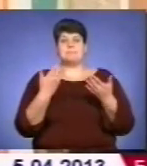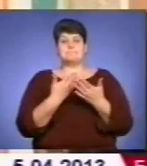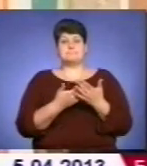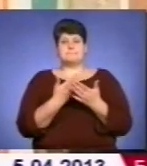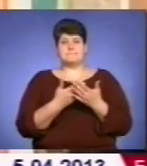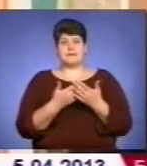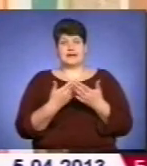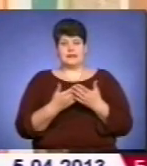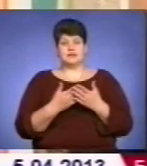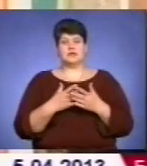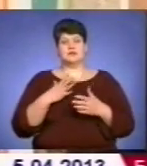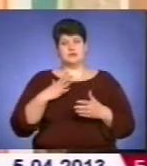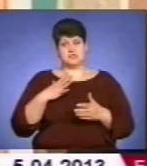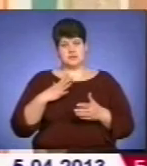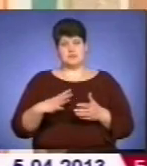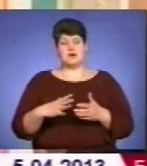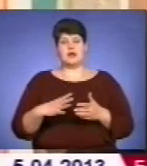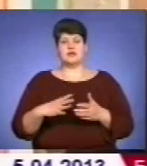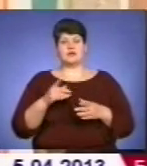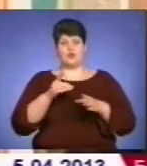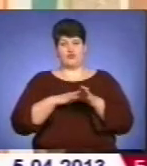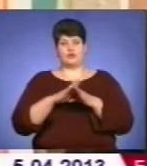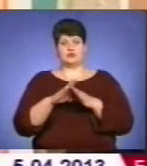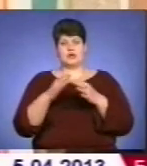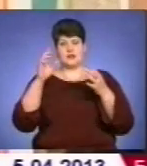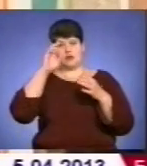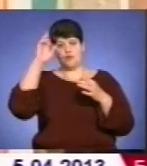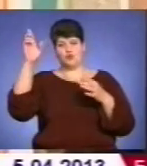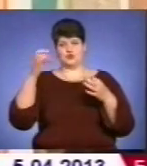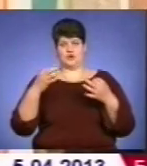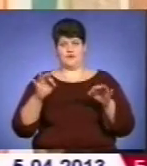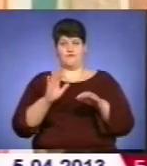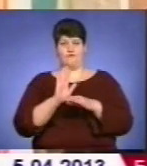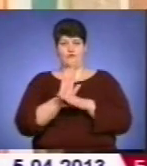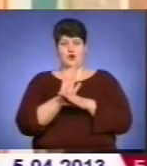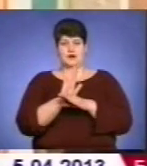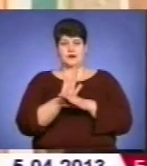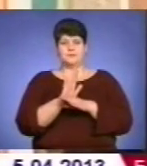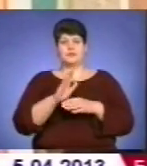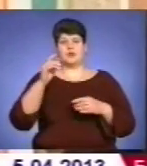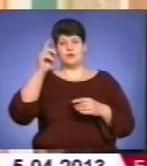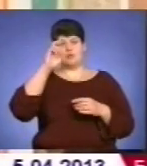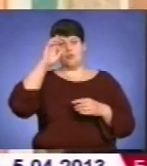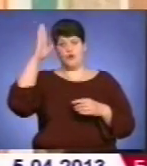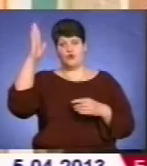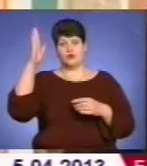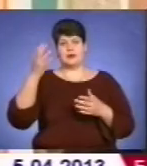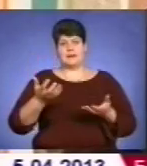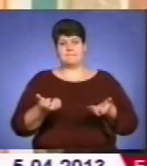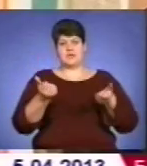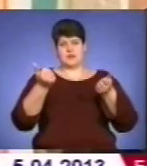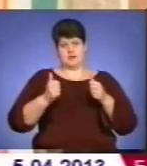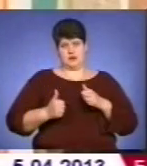приклад смирення у виконанні Божої волі. Господь Бог високо піднімає гідність